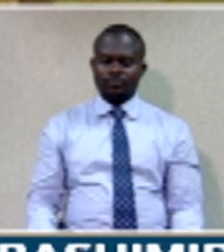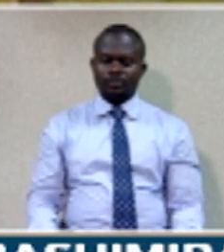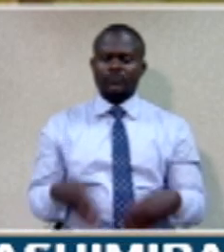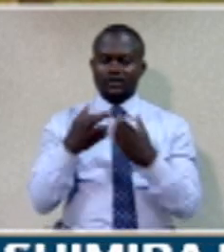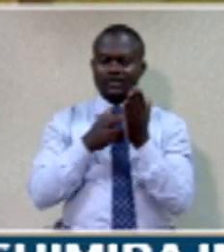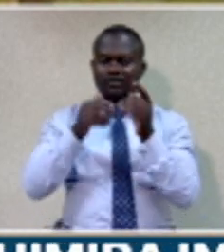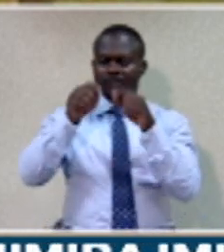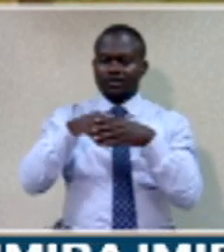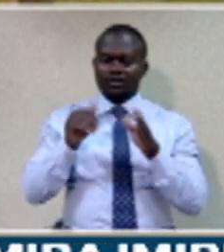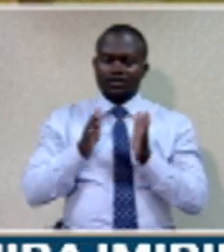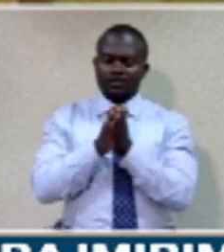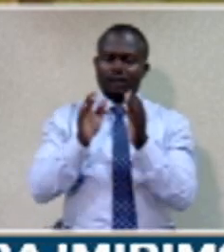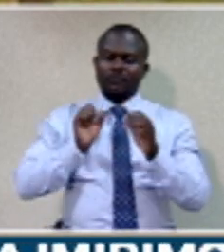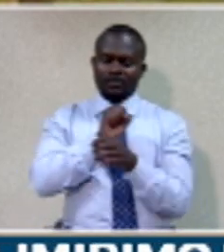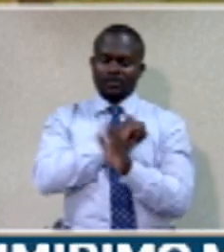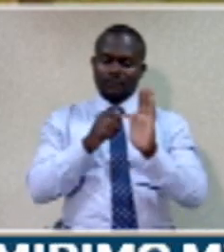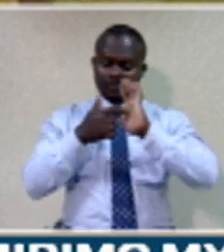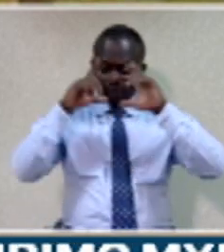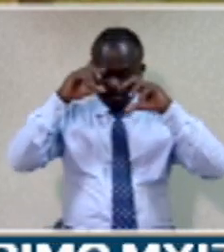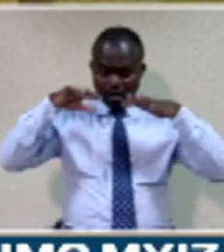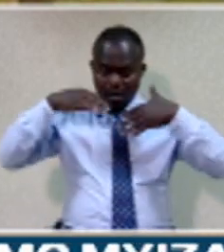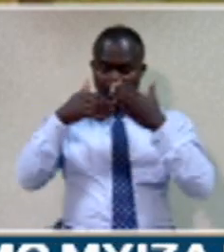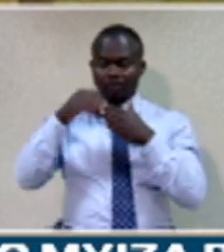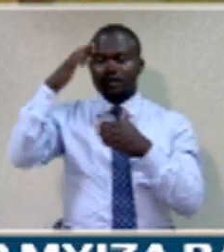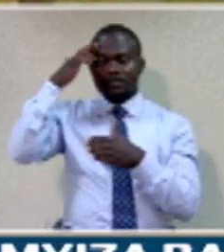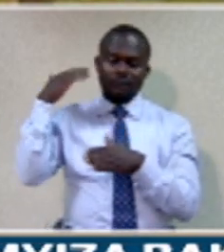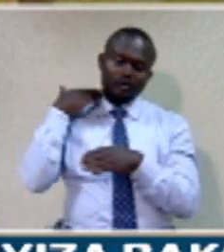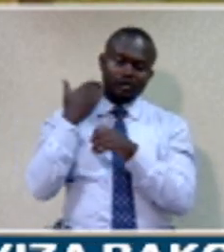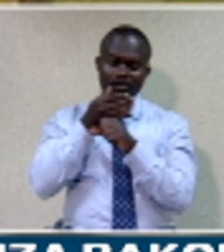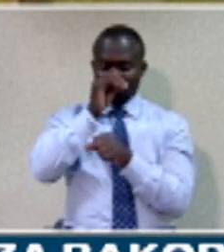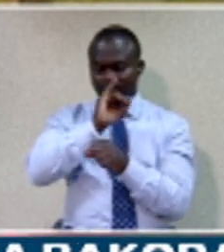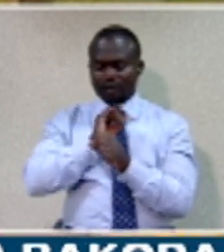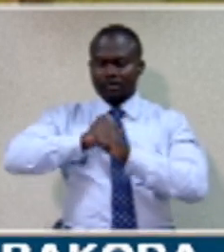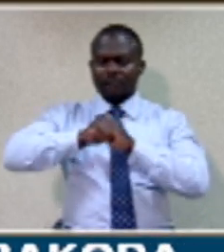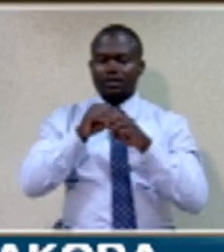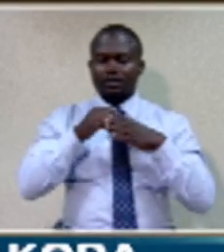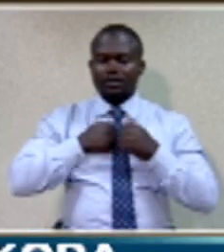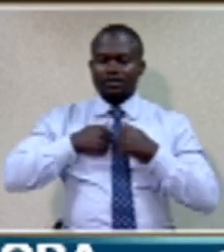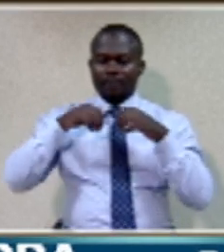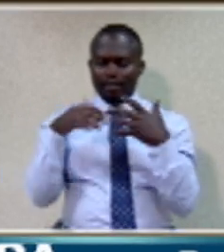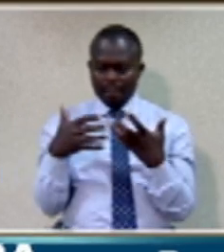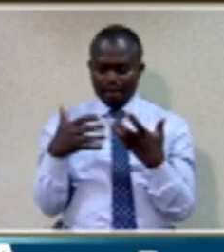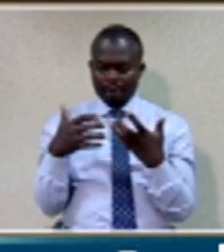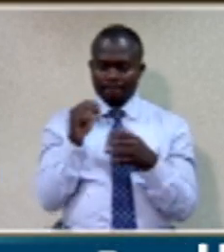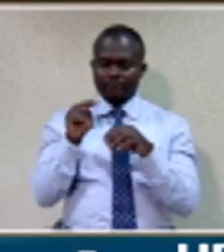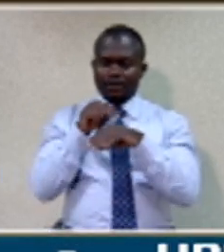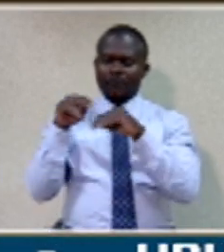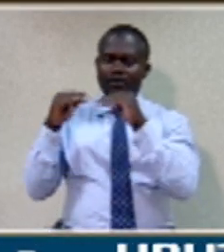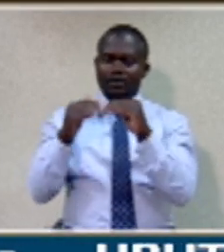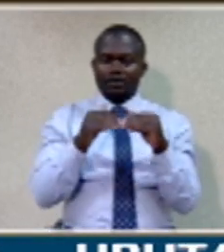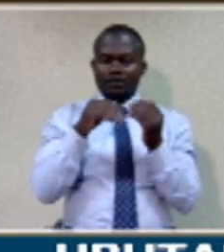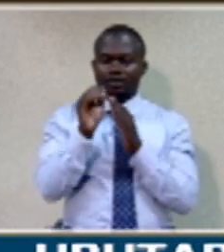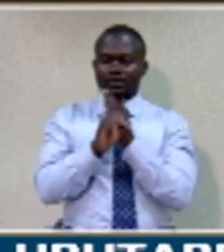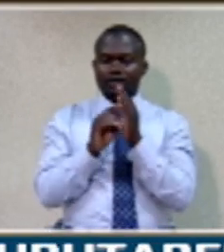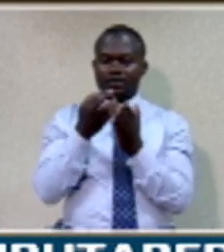Raporo yagejwe ku nteko rusange ya Sena igaragaza isura y'uko inzibutso za genocide yakorewe abatutsi zifashwe mu Rwanda ku rwego rw'igihugu ndetse